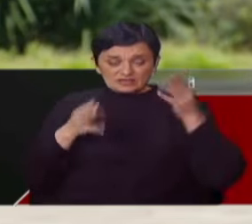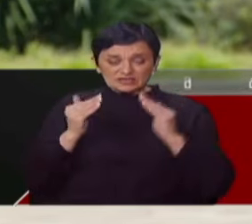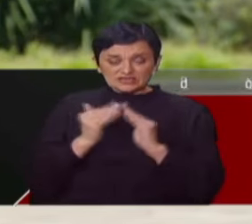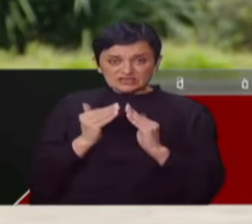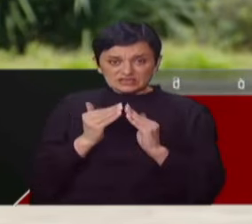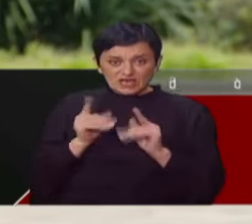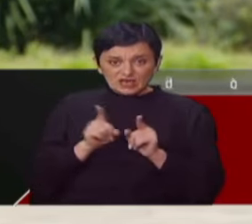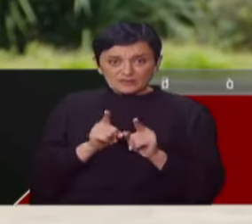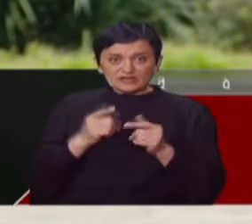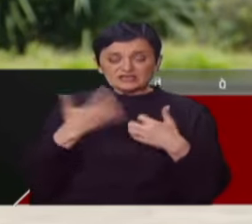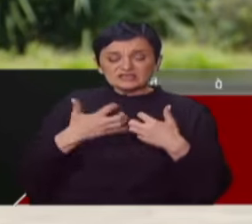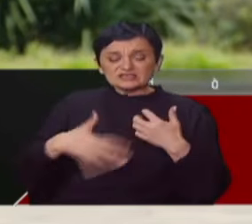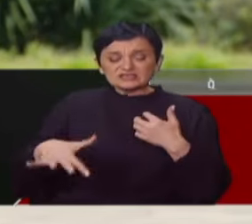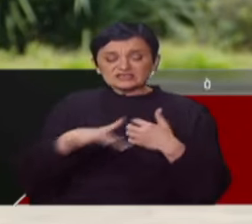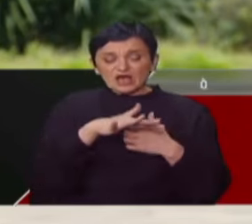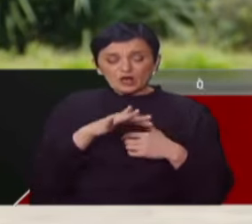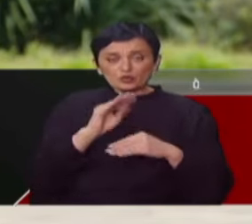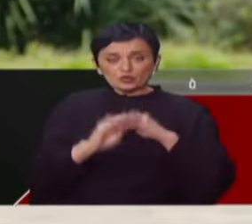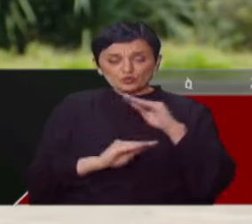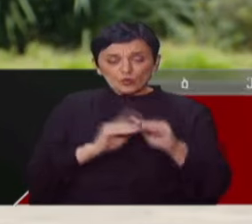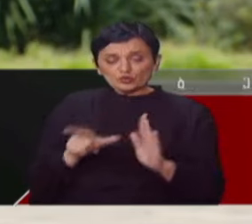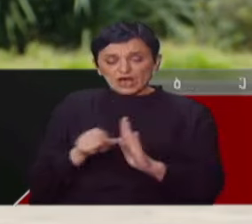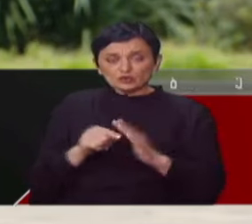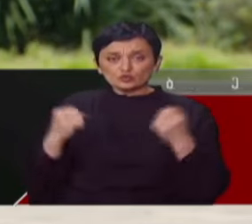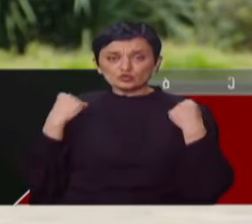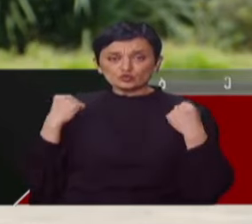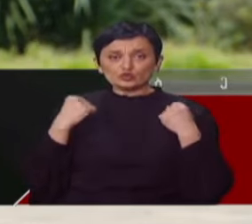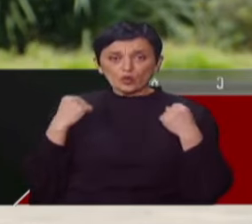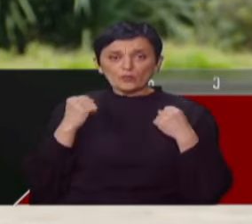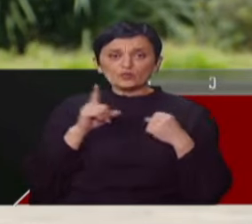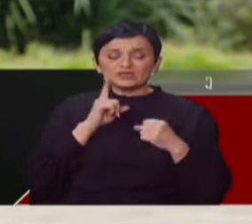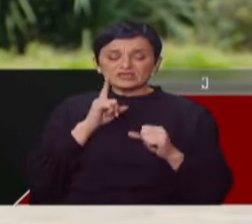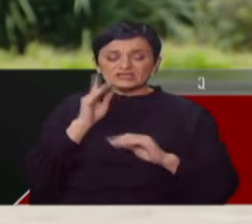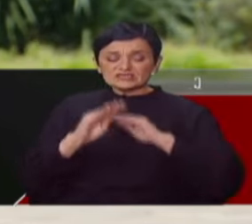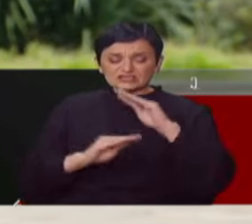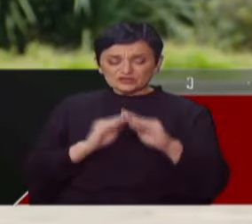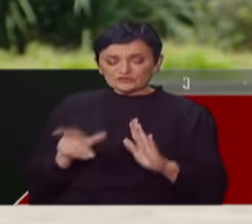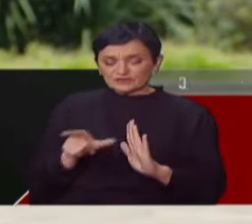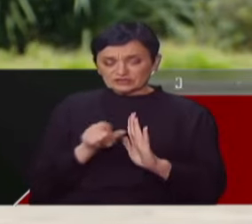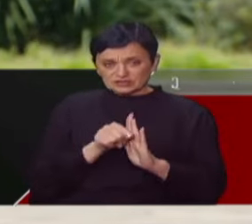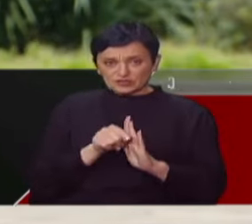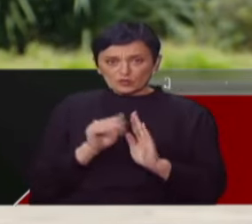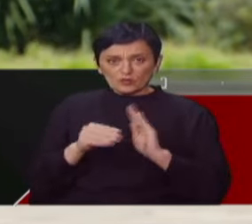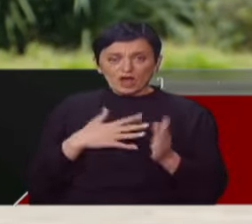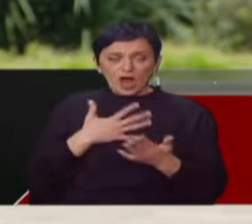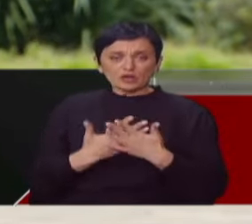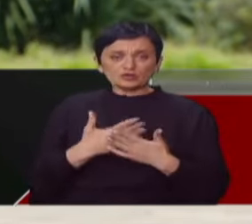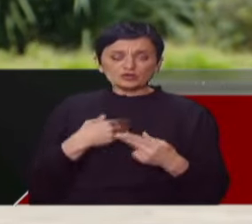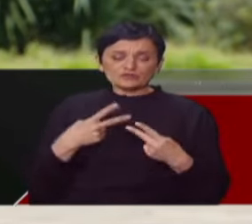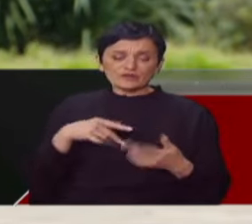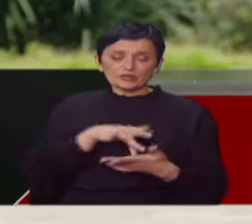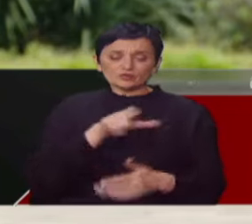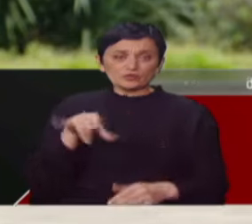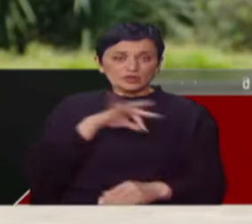ასევე სასკვერო ინფრასტრუქტურის მოწყობასთან ერთად სპორტული სარეკრეაციო სივრცეების მოწყობა, რომელთაც აქტიურად სარგებლობს ჩვენი